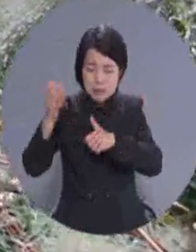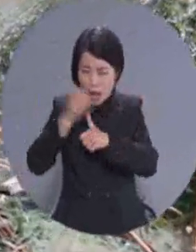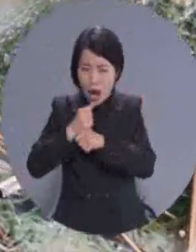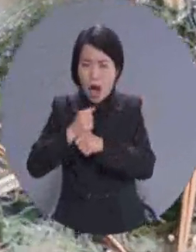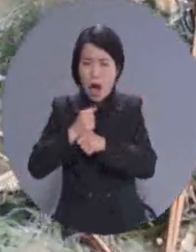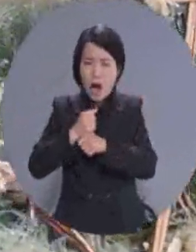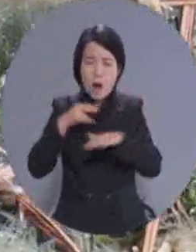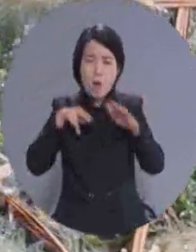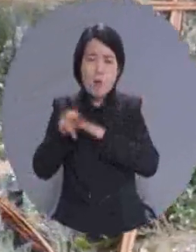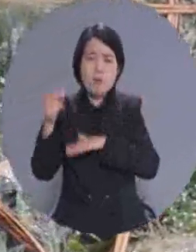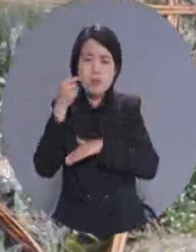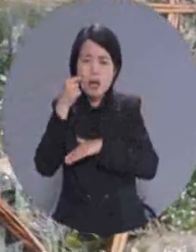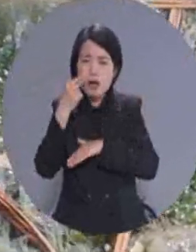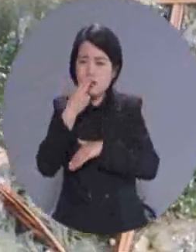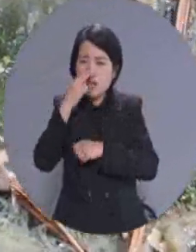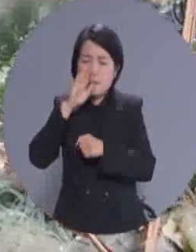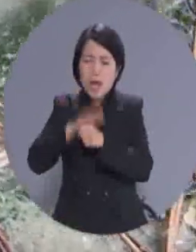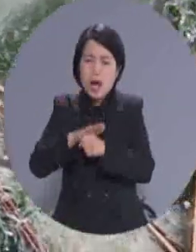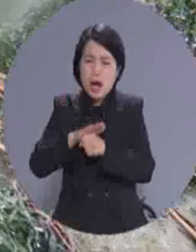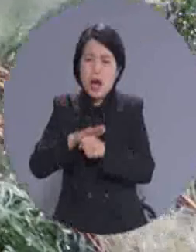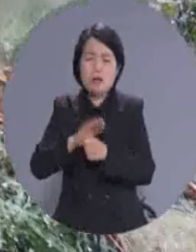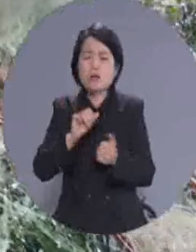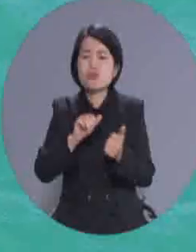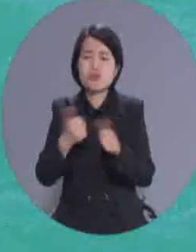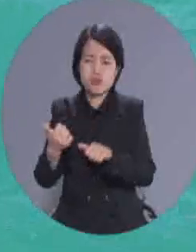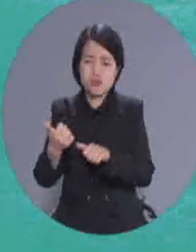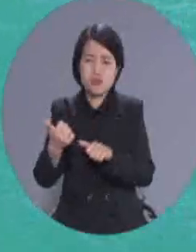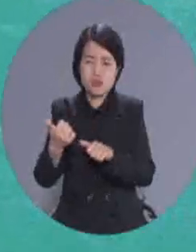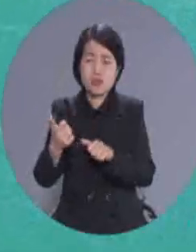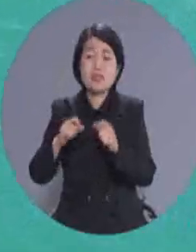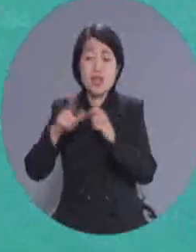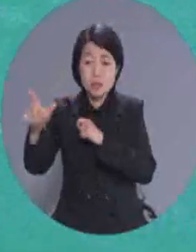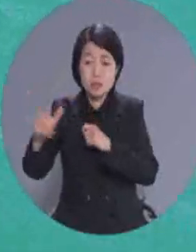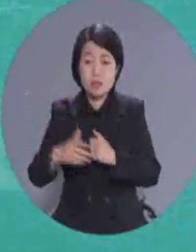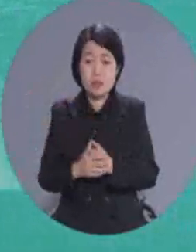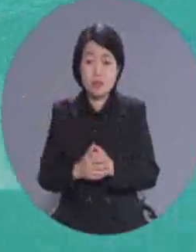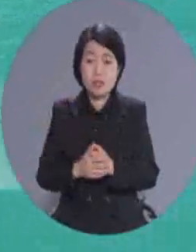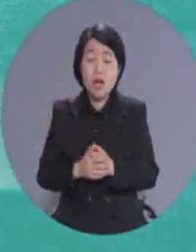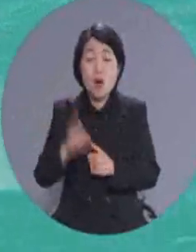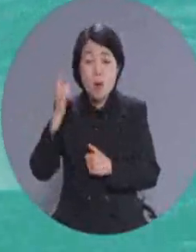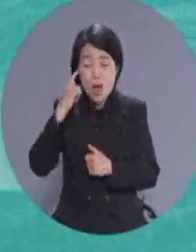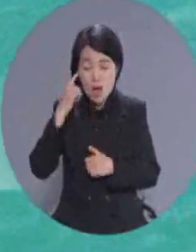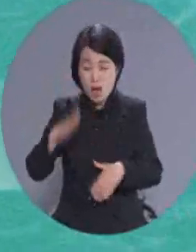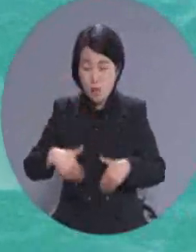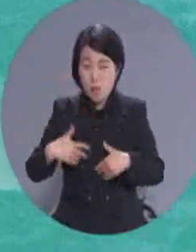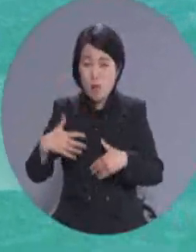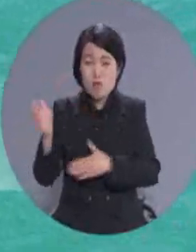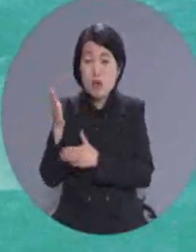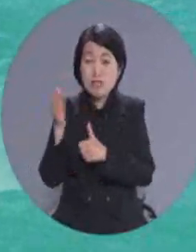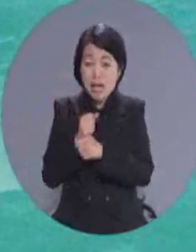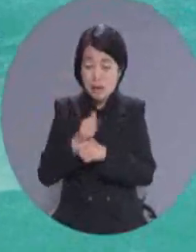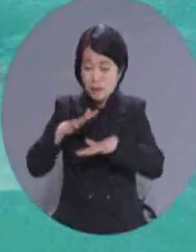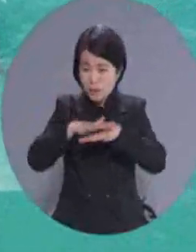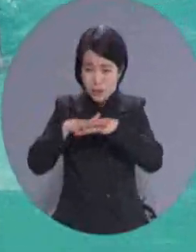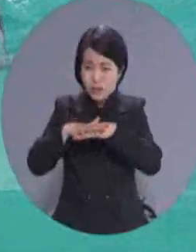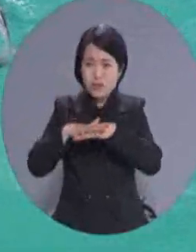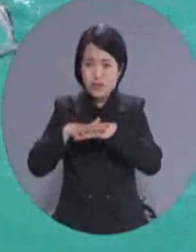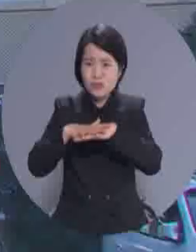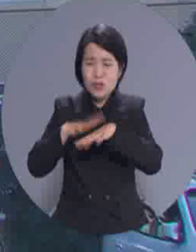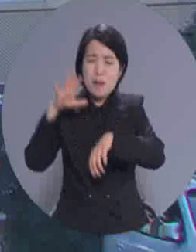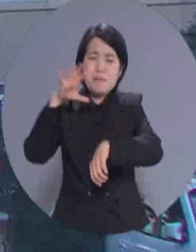빠져나오지 못하고 질식하는 경우가 많습니다. 봄철 설치된 어망이 상괭이에겐 덫이나 다름없는